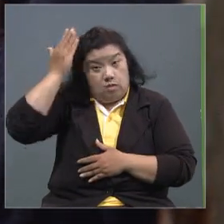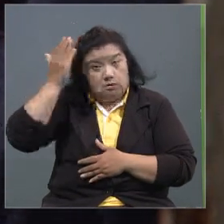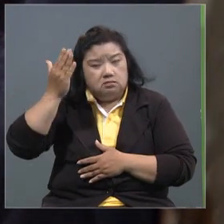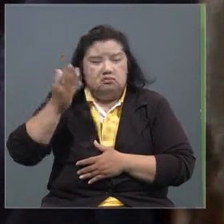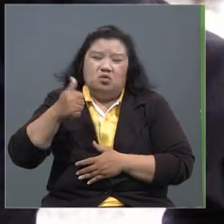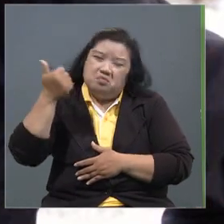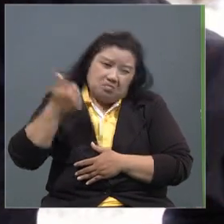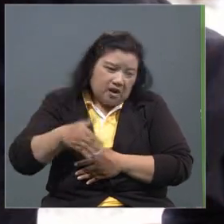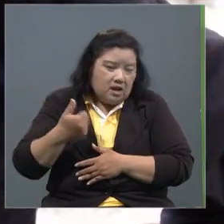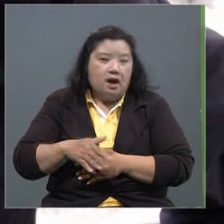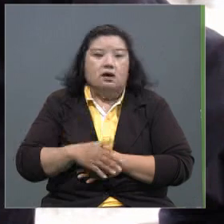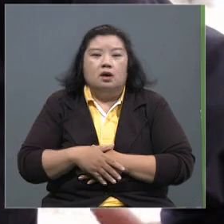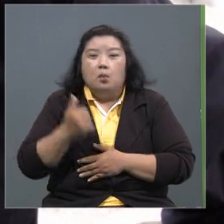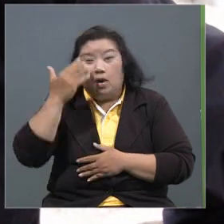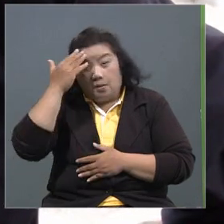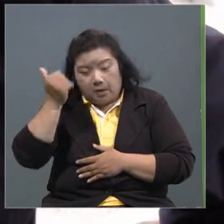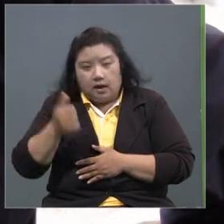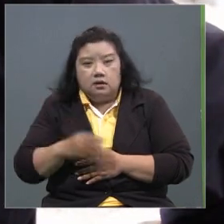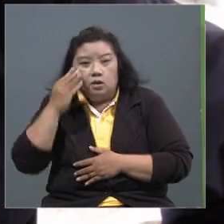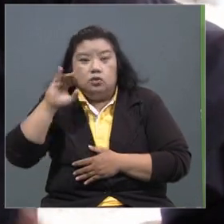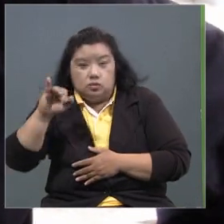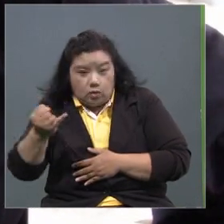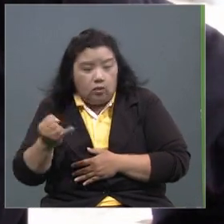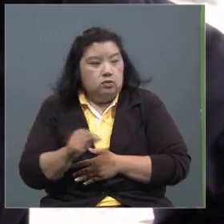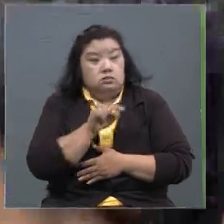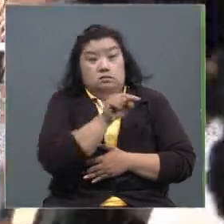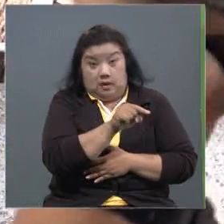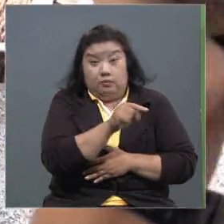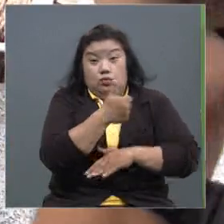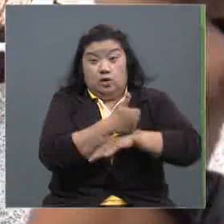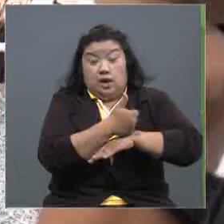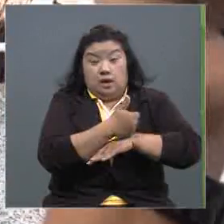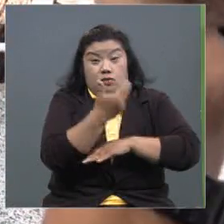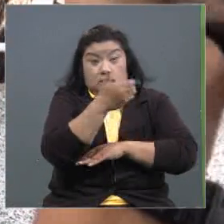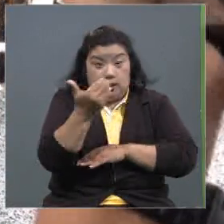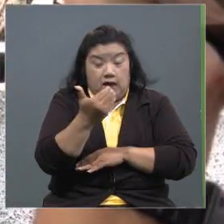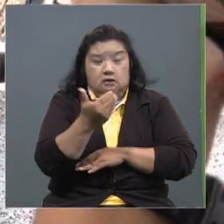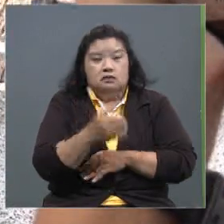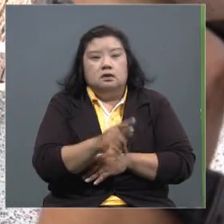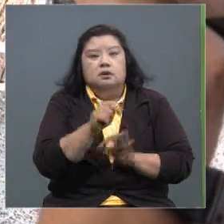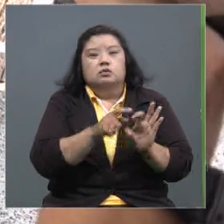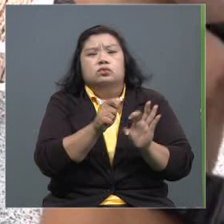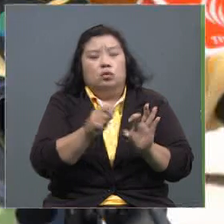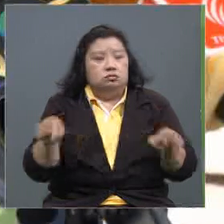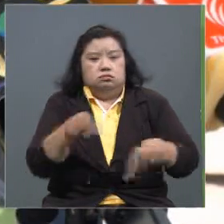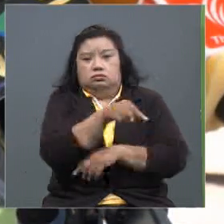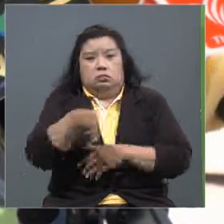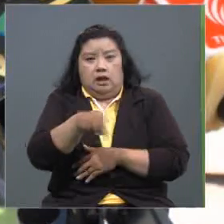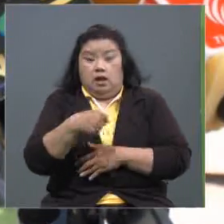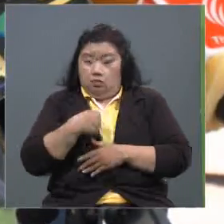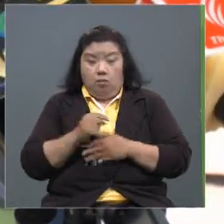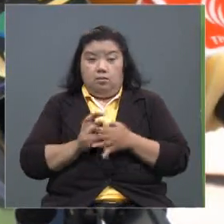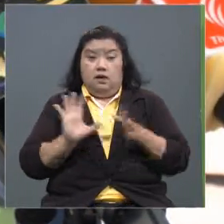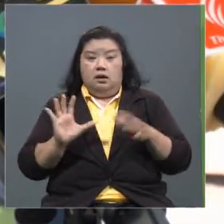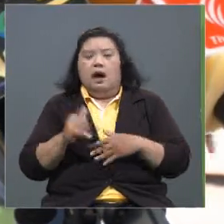ำให้ได้ อ ้ าวทำไมอ่ะ เพราะเป็นเรื่องที่ทั้งคู่ต้องคุยกันเองประเด็นก็คือนักข่าวถามอ้าวแล้วทำไมบิ๊กโจ๊กไม่ต่อสาย